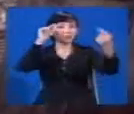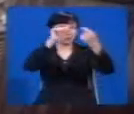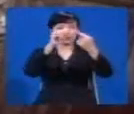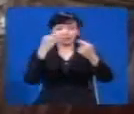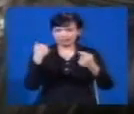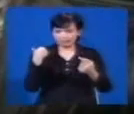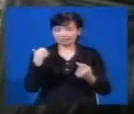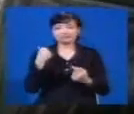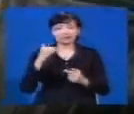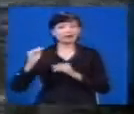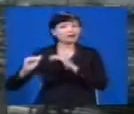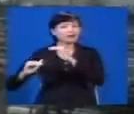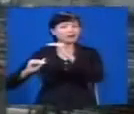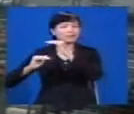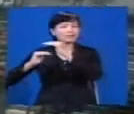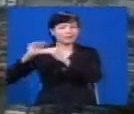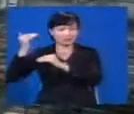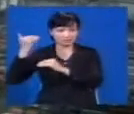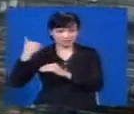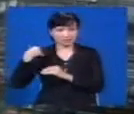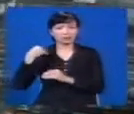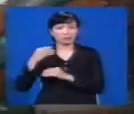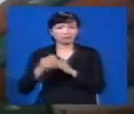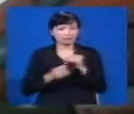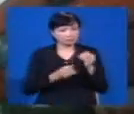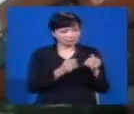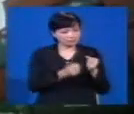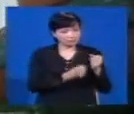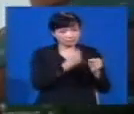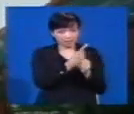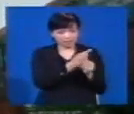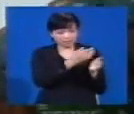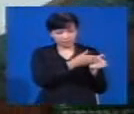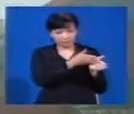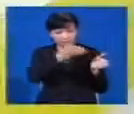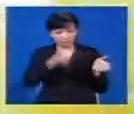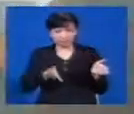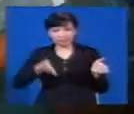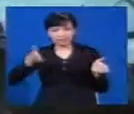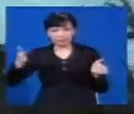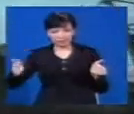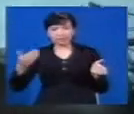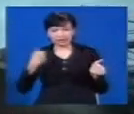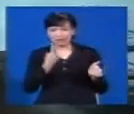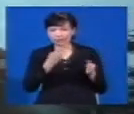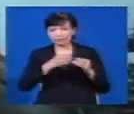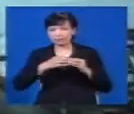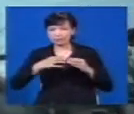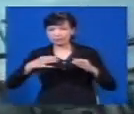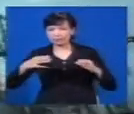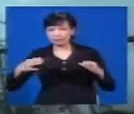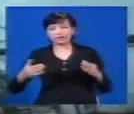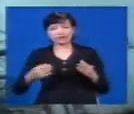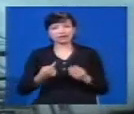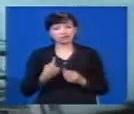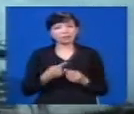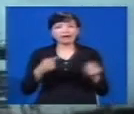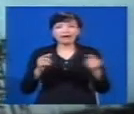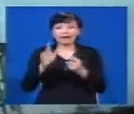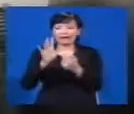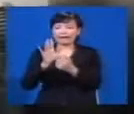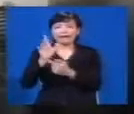ซึ่งมีความก้าวหน้าอย่างมากในช่วง2ทศวรรษที่ผ่านมาเห็นได้จากการเจริญเติบโตทางเศรษฐกิจโดยรวมที่เข้มแข็งของเขตเศรษฐกิจเอเป